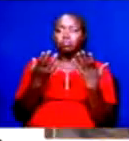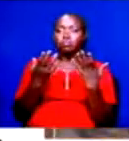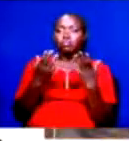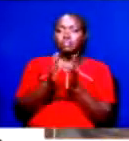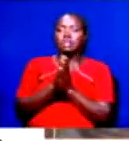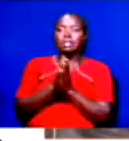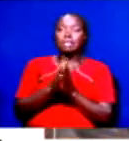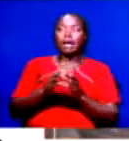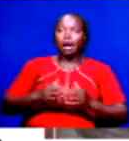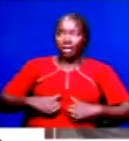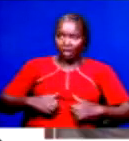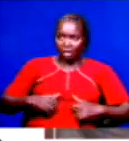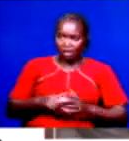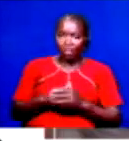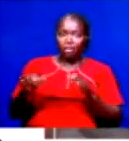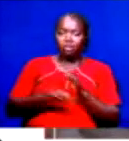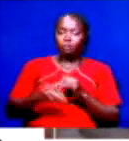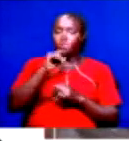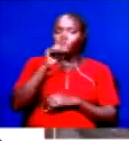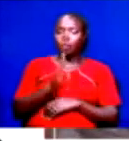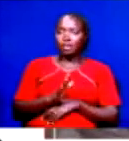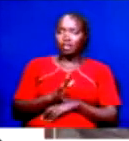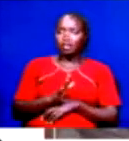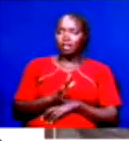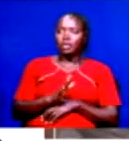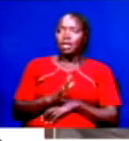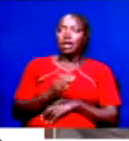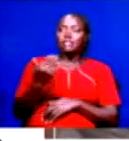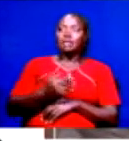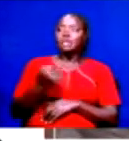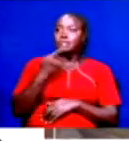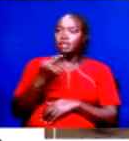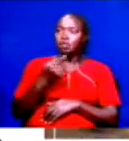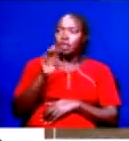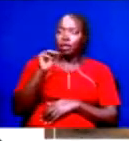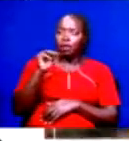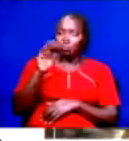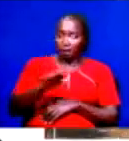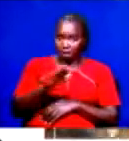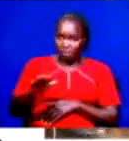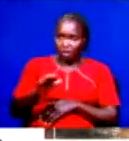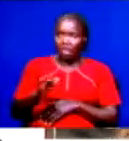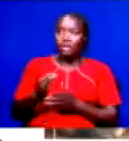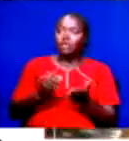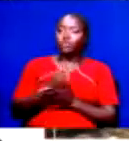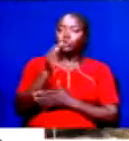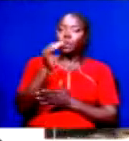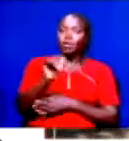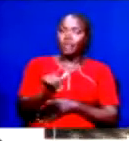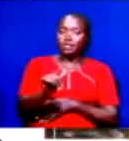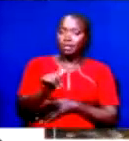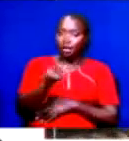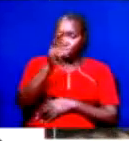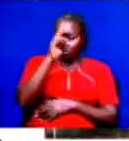Garissa, naibu kamanda wa polisi wa mpakani Isaac Lima alisema bunge linafaa kuhakikisha maafisa wa mpakani